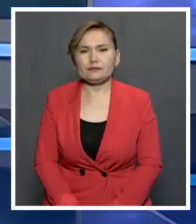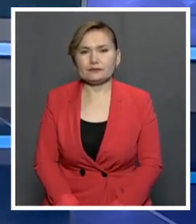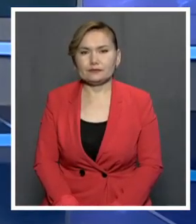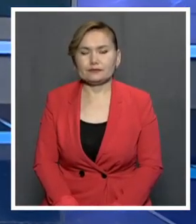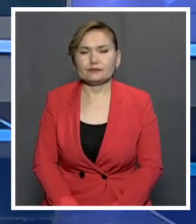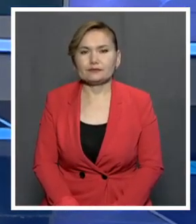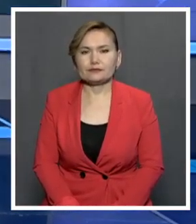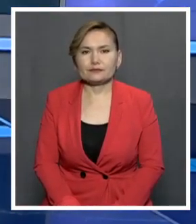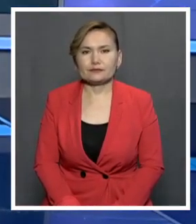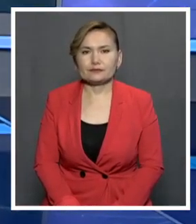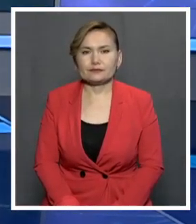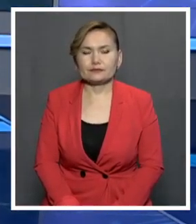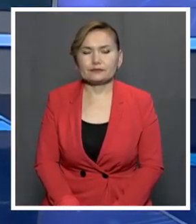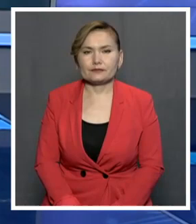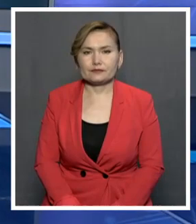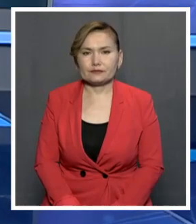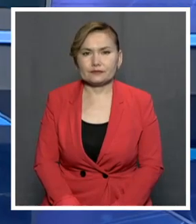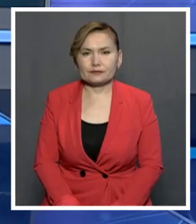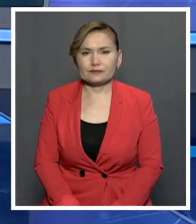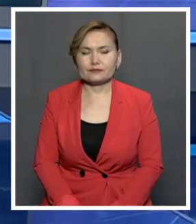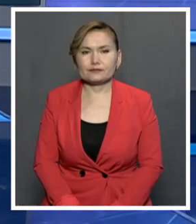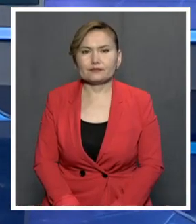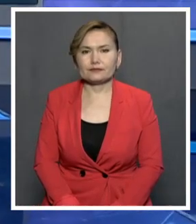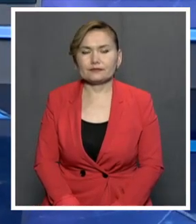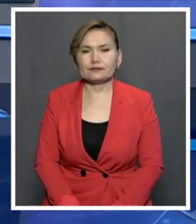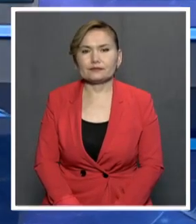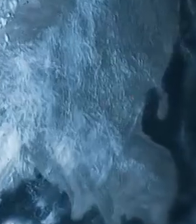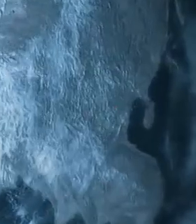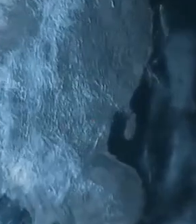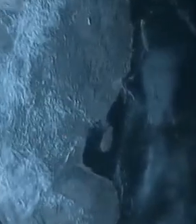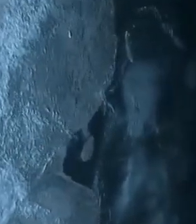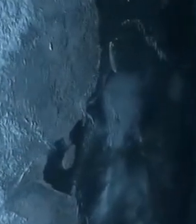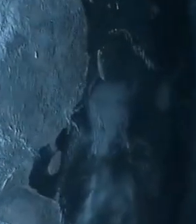жүздескенше аман сау болыңыздар. Әрмен қарай ауа райы болжамы.